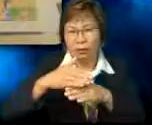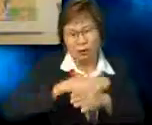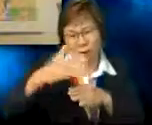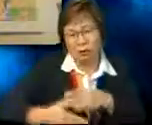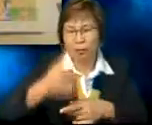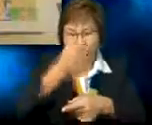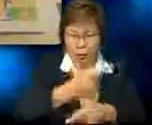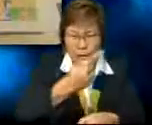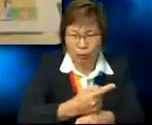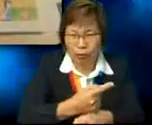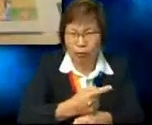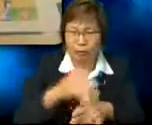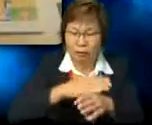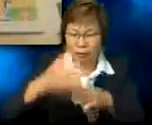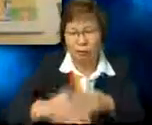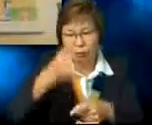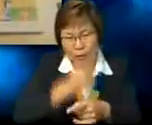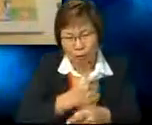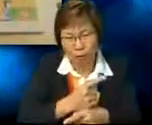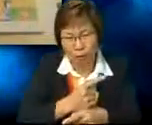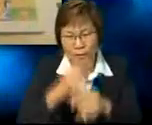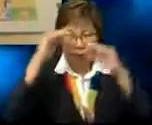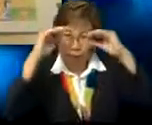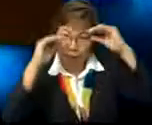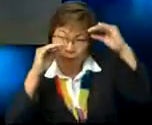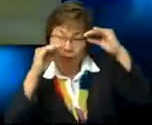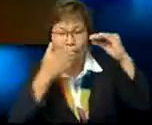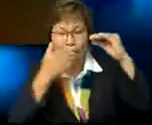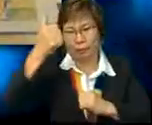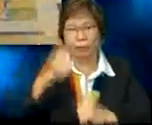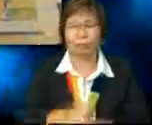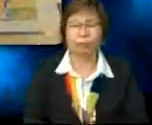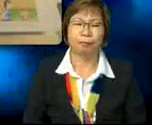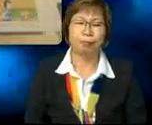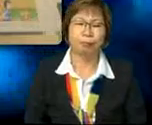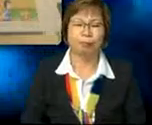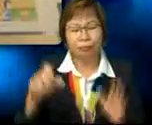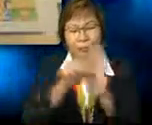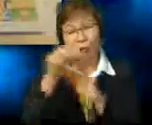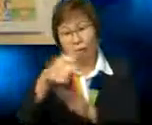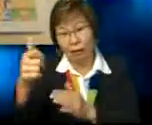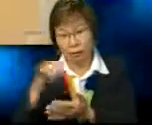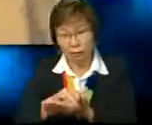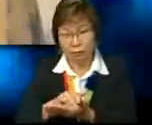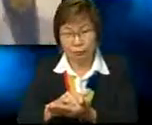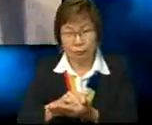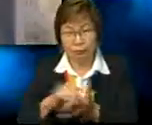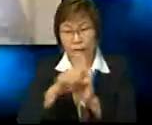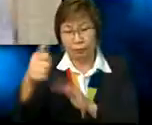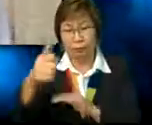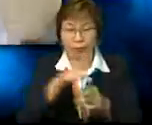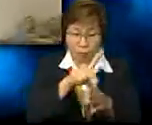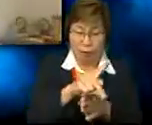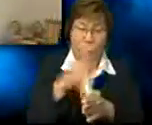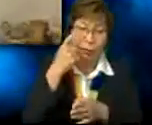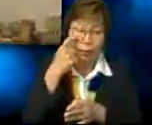dibetulkan, telah membetulkan mata beliau dan tutup paras yang lebih baik. Selain daripada itu juga, pakar mata